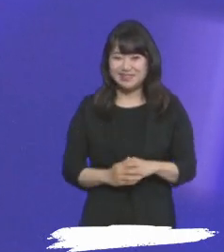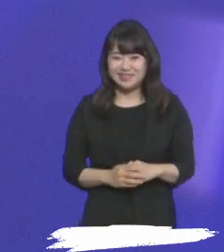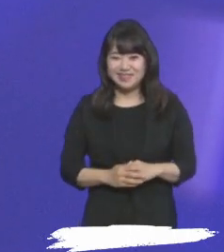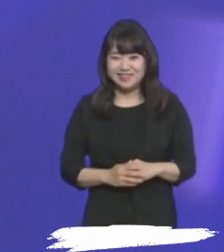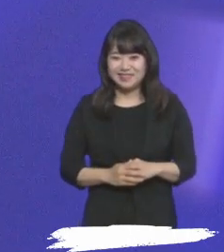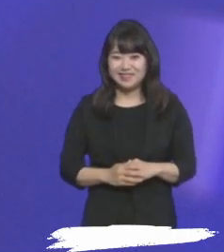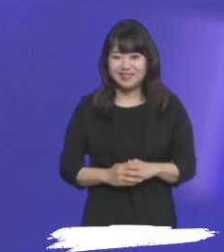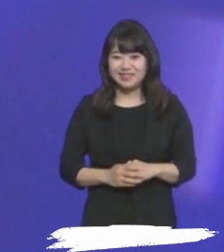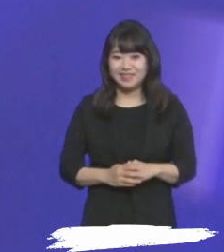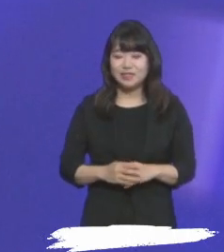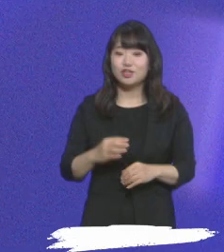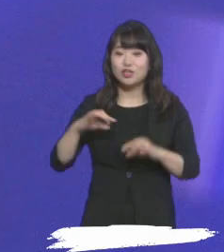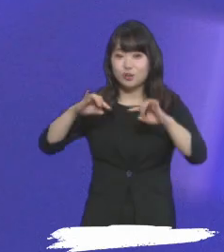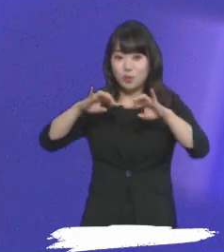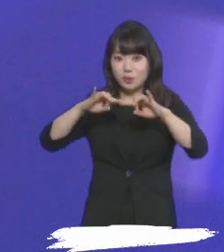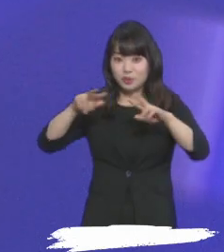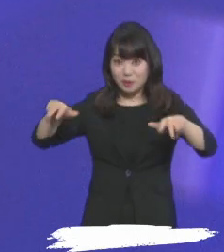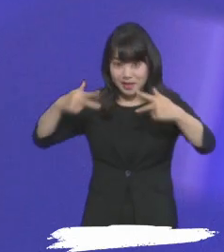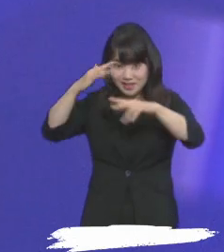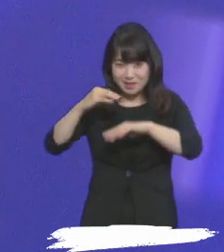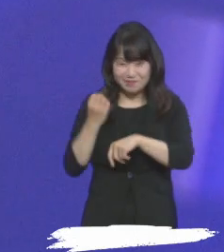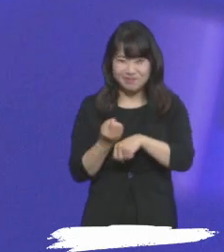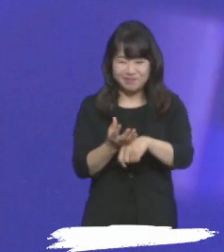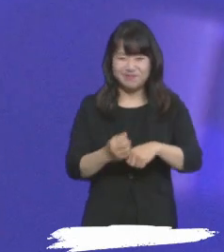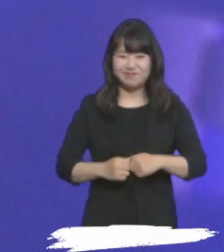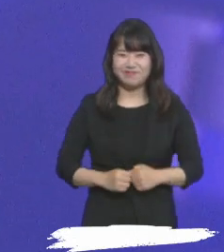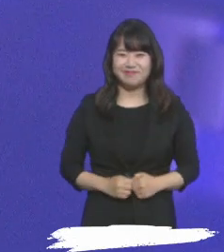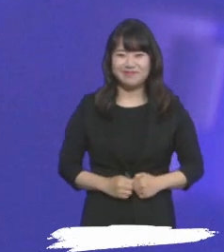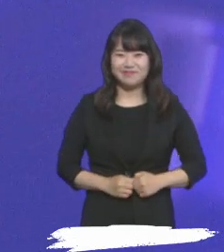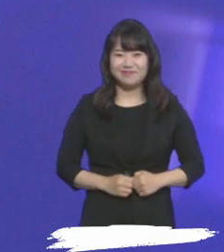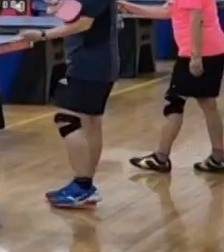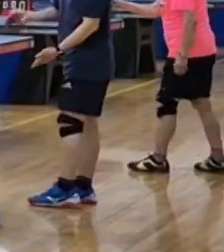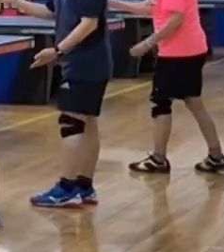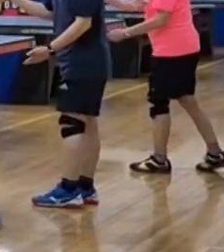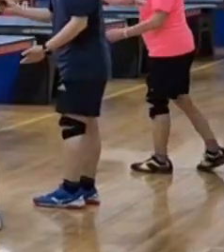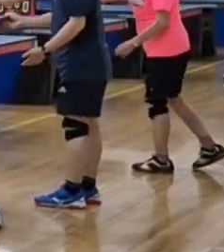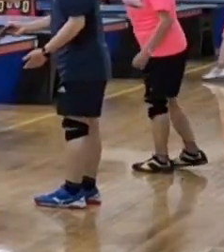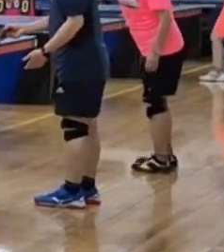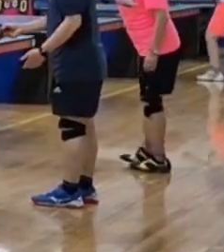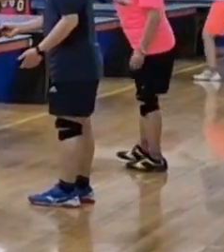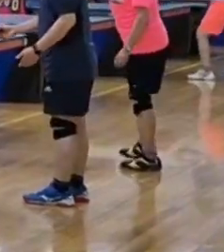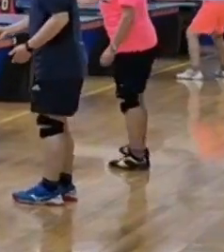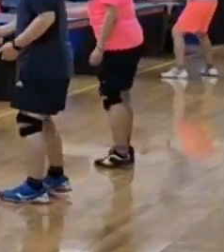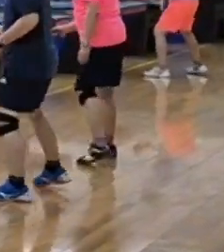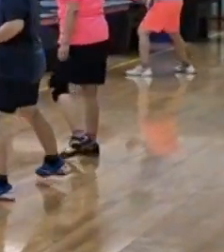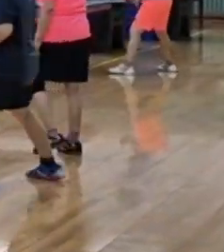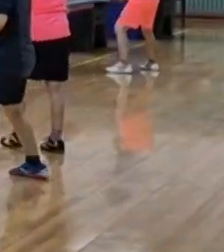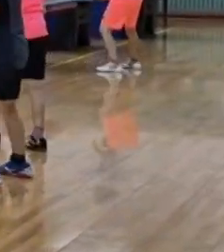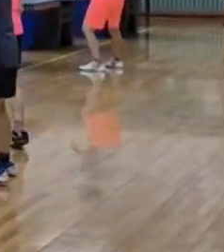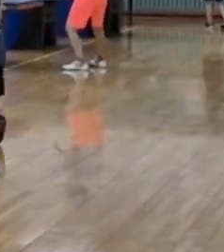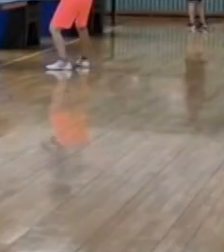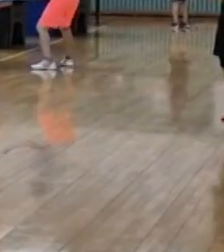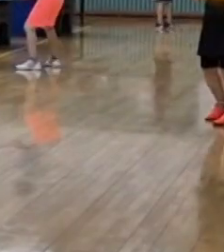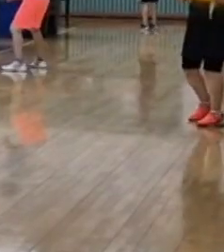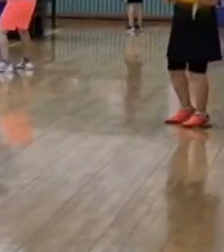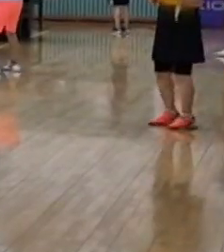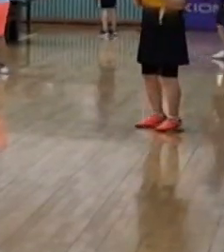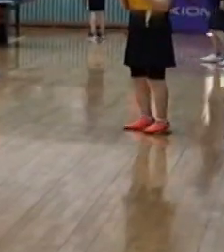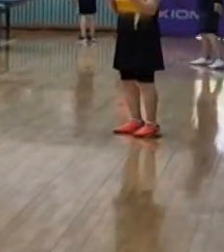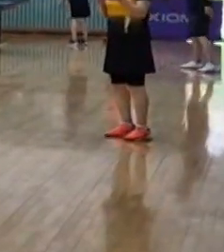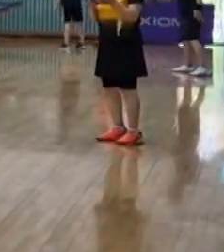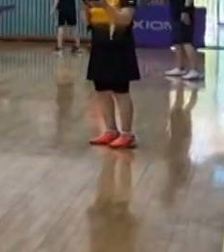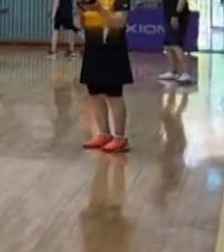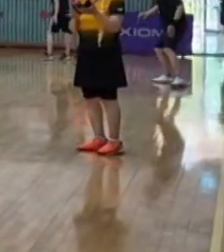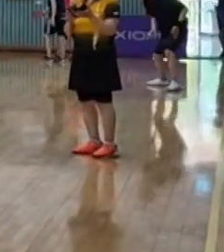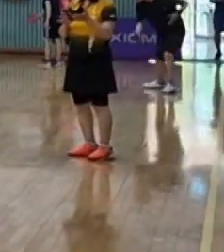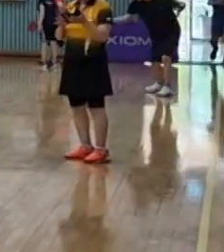서성원 주민통신원이 현장을 취재했습니다. 탁구는 노인들이 무리 없이 실내에서 하기에